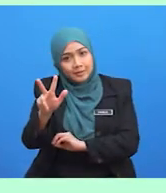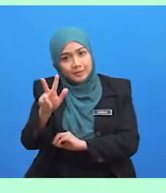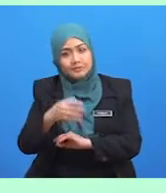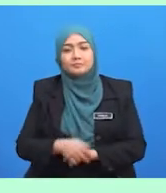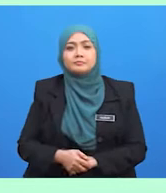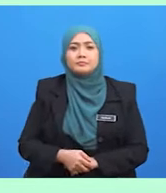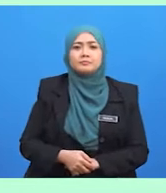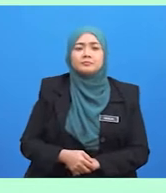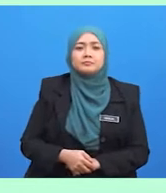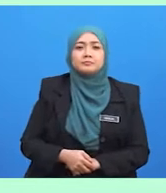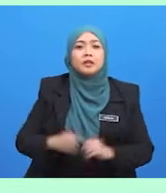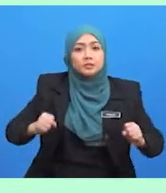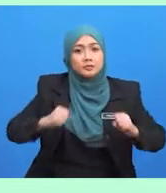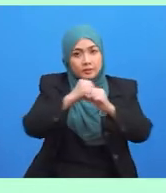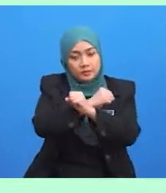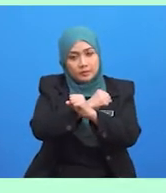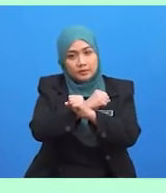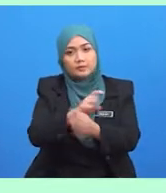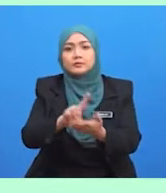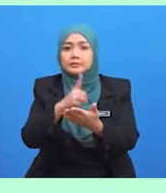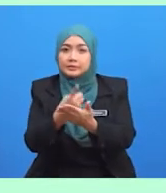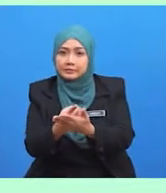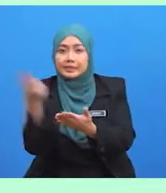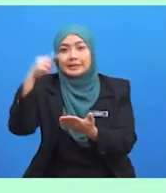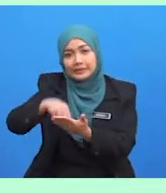Ataupun sekatan perdagangan antarabangsa ini.